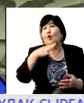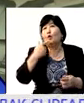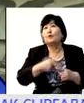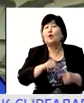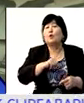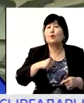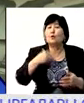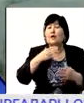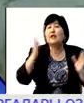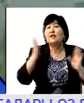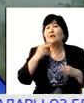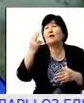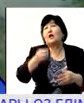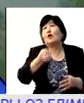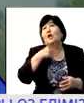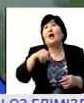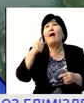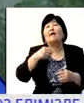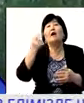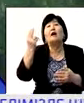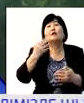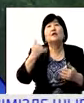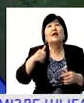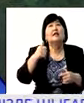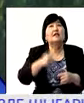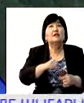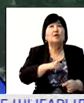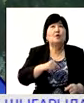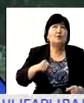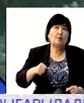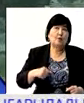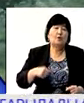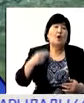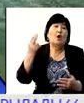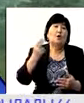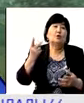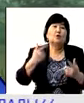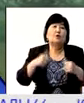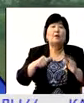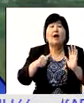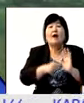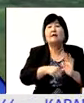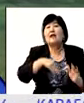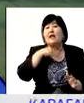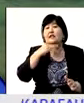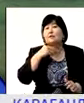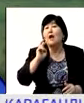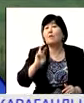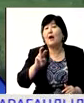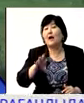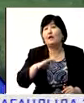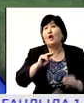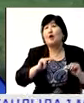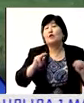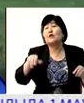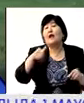өзіме табиғат салған ұнатам. Ең алғашқы салған суретім. Негізі өзім сурет үйірмесіне 6-шы сыныптан бастап бардым.